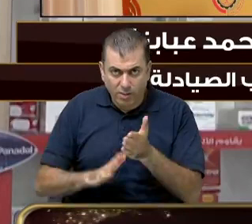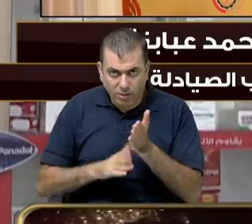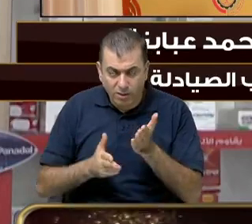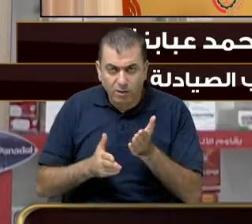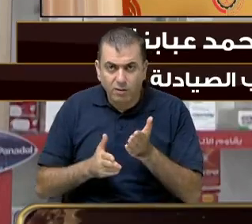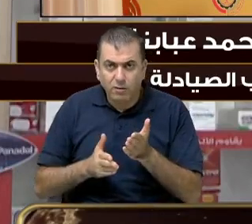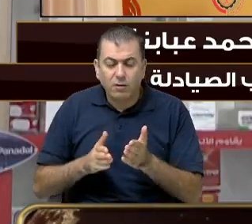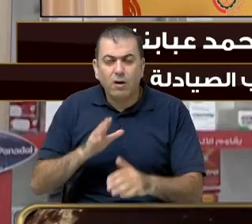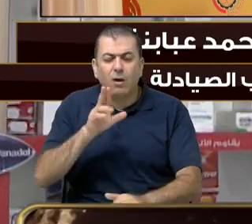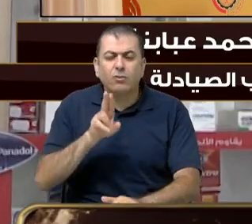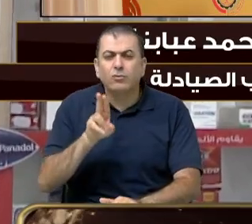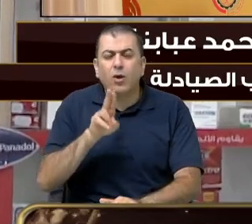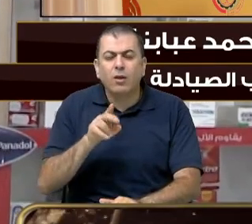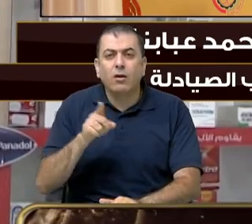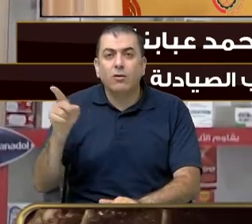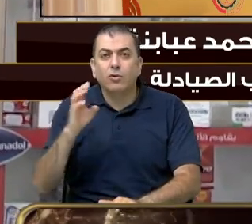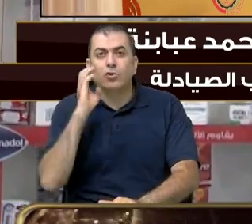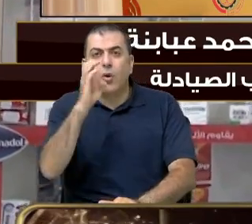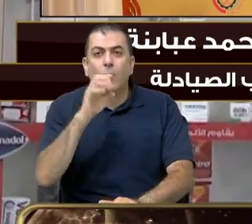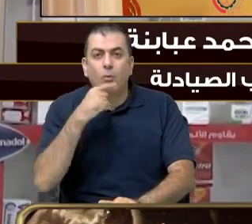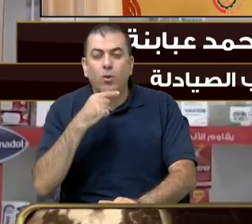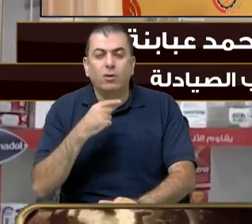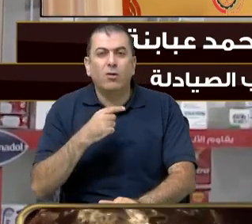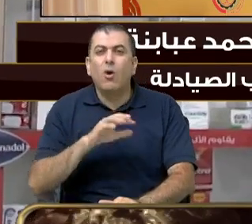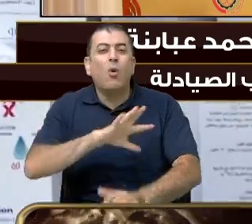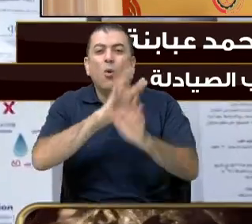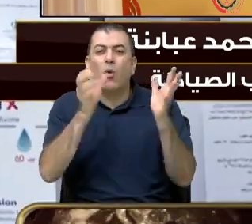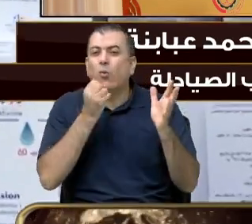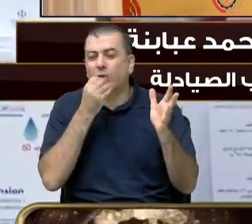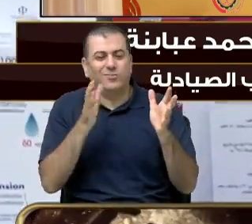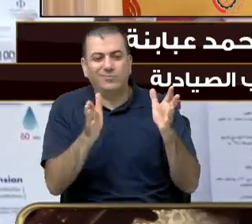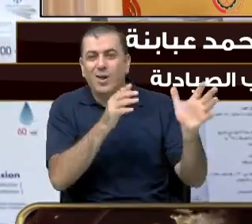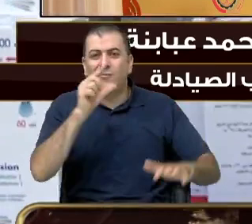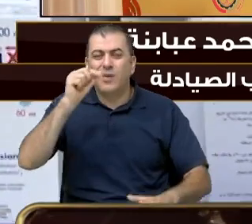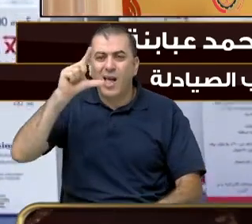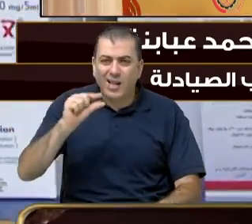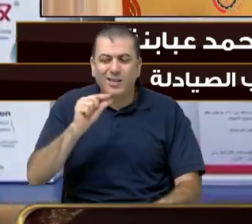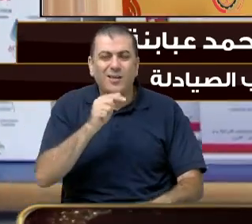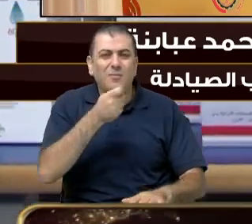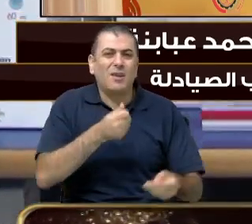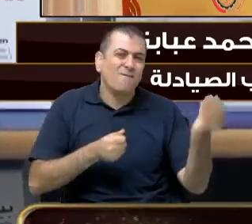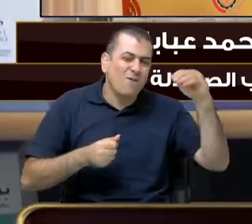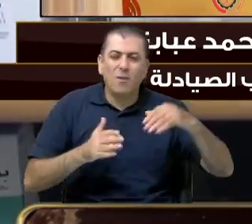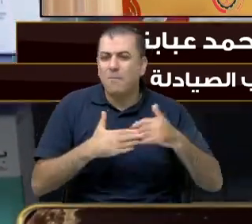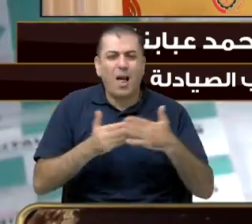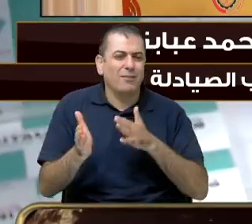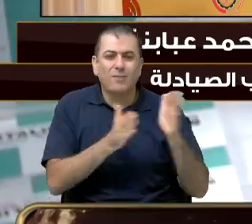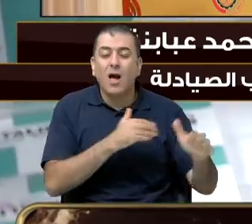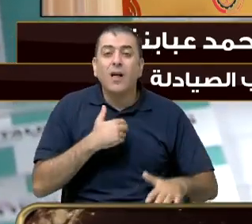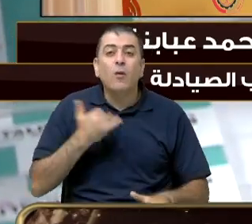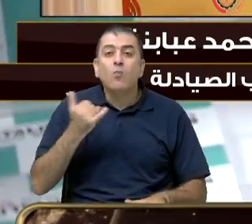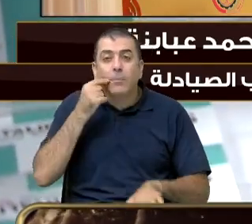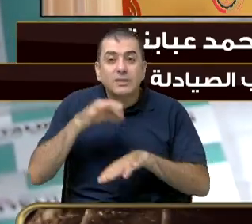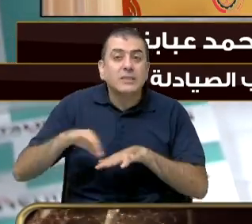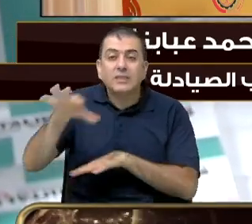مبرر، وهذا احنا نحارب هذه القضايا حفاظا على صحه المواطن، وبالتالي ثبت بالوجه الشرعي وثبت لدى المؤسسه العامه للغذاء